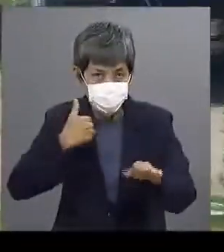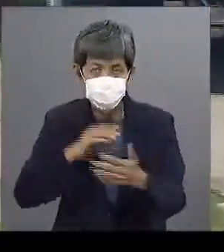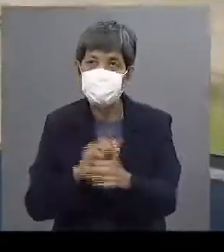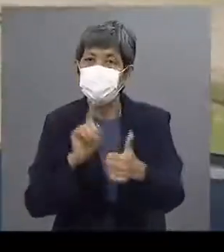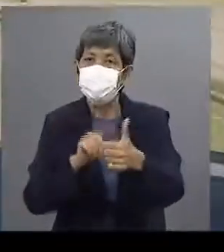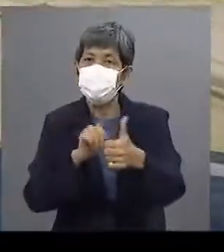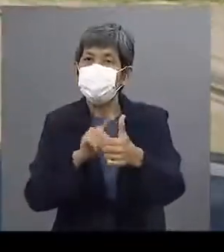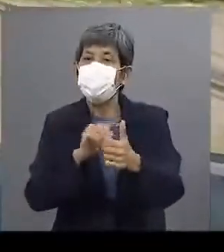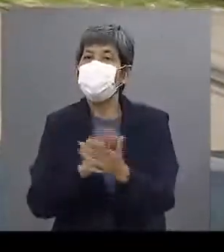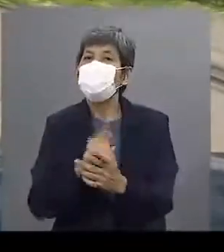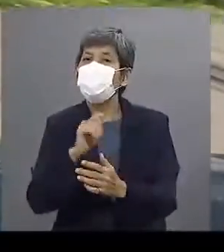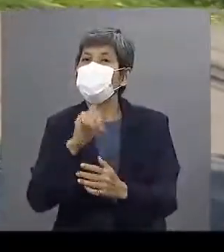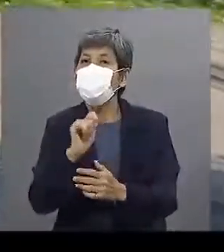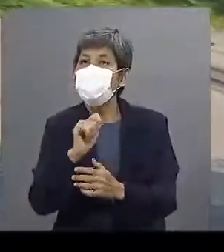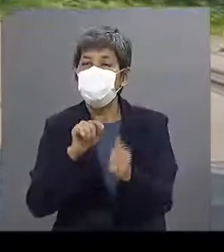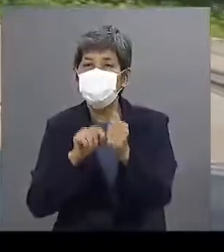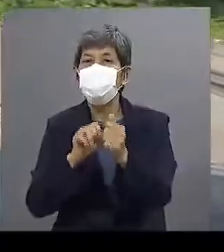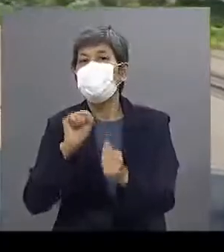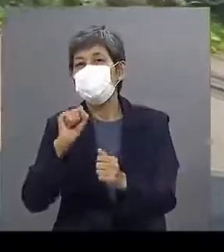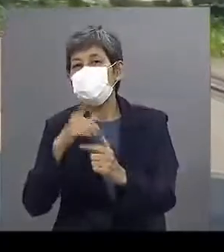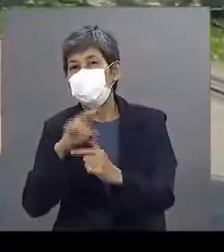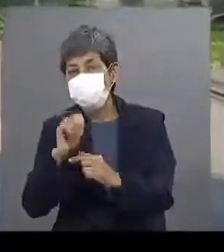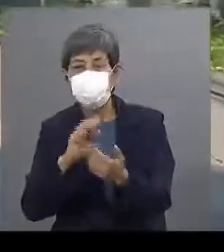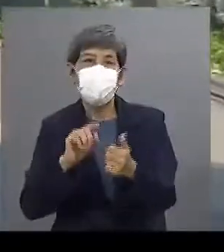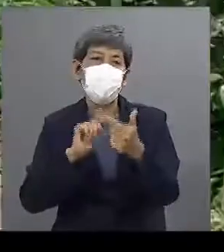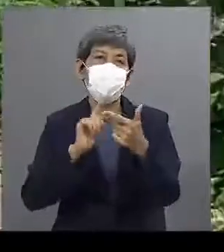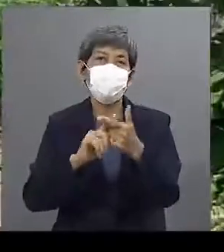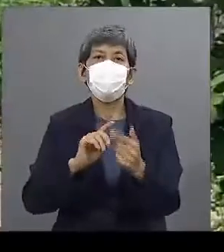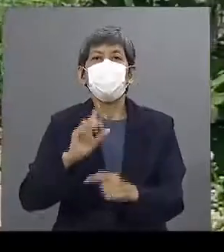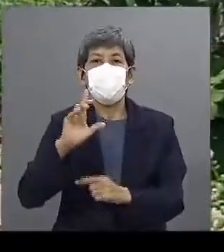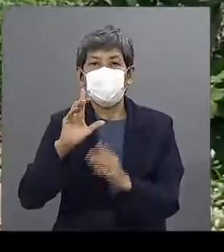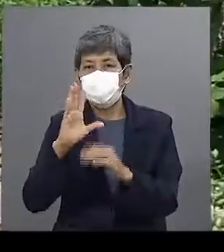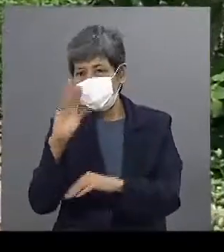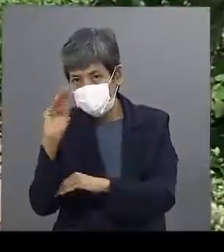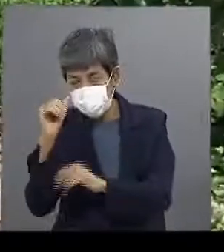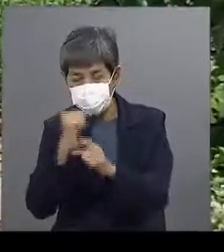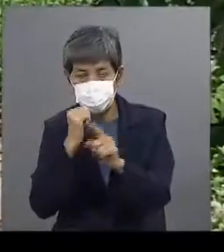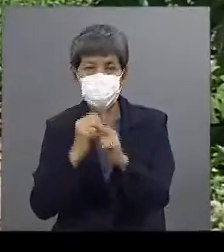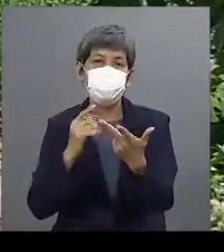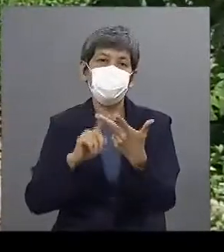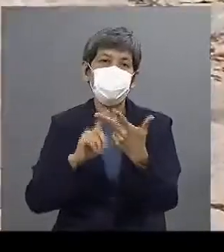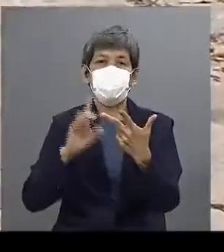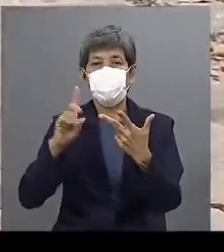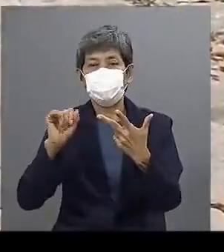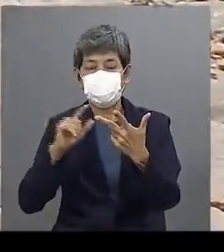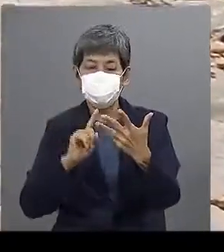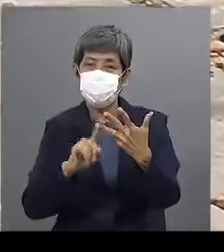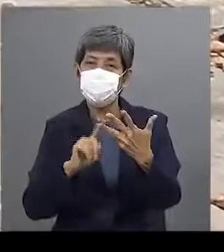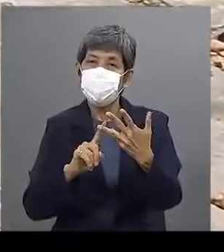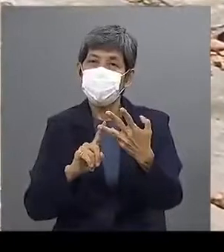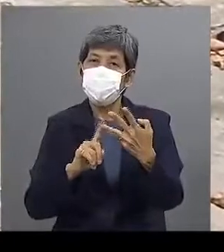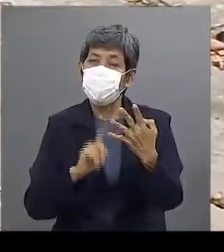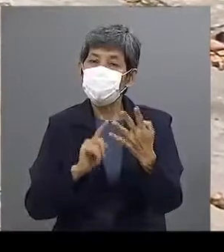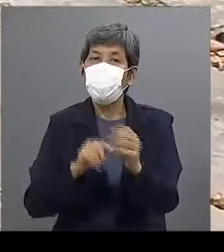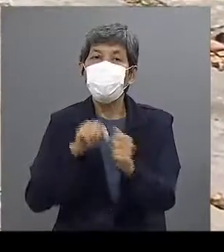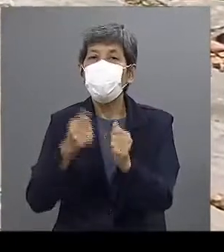ทุ่งต้อมอำเภอสันป่าตองพื้นที่ตำบลแม่นะอำเภอเชียงดาวพื้นที่ตำบลเชิงดอยอำเภอดอยสะเก็ดและพื้นที่ตำบลยางเปียงอำเภออมก๋อยครับ